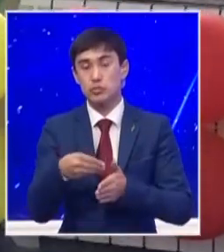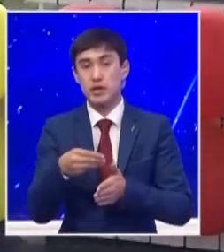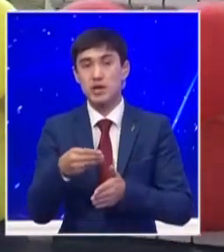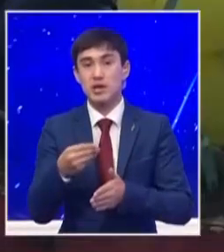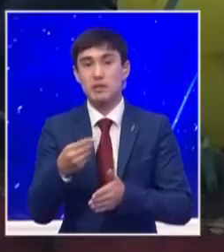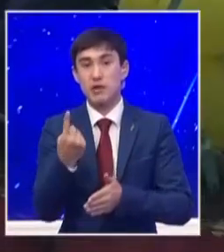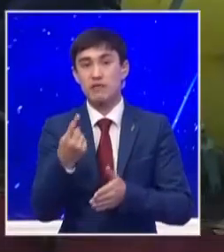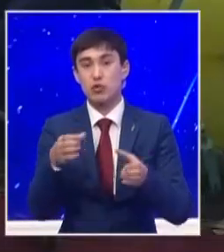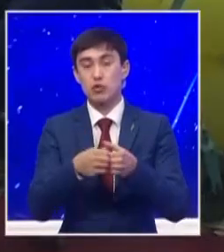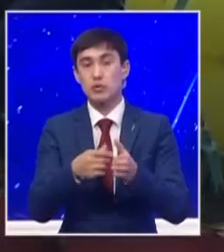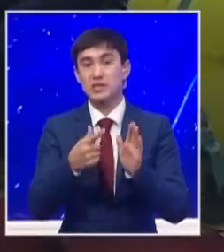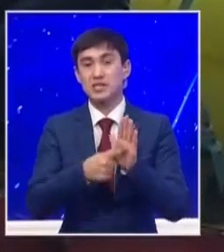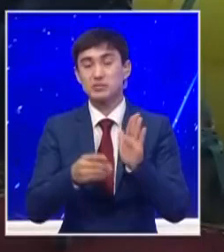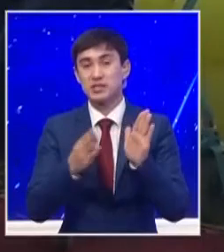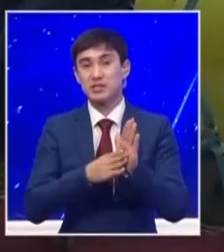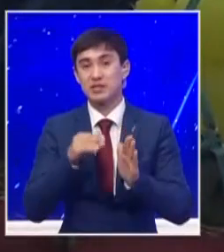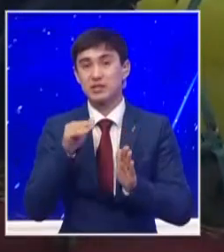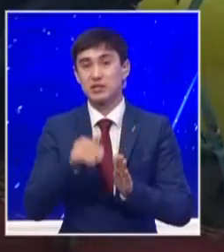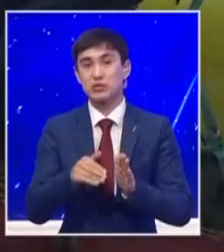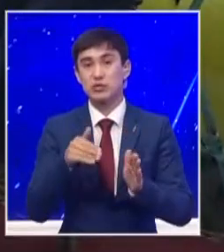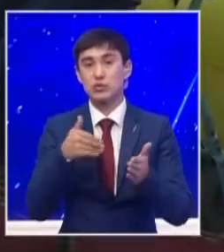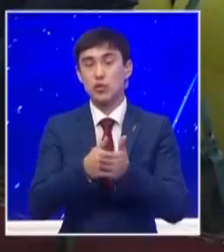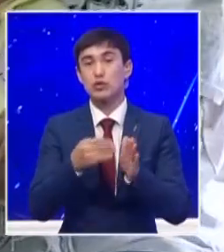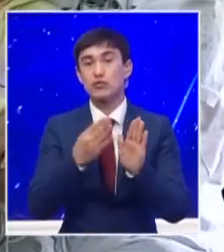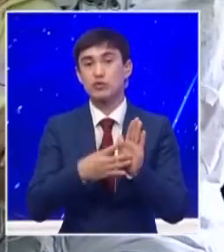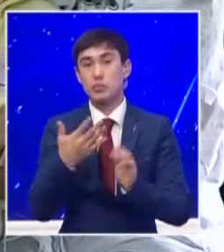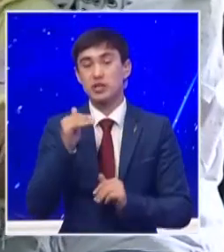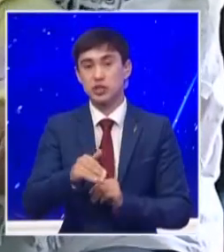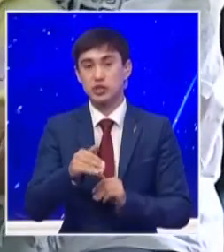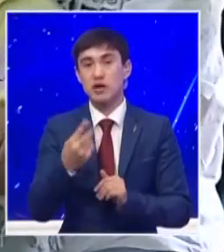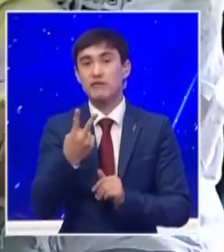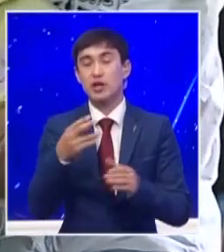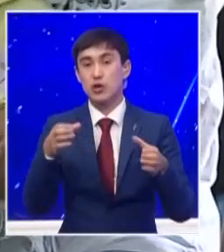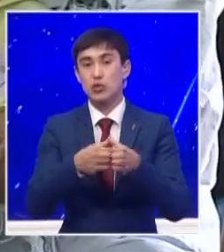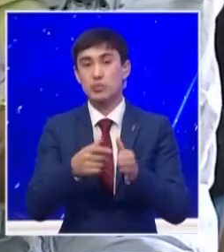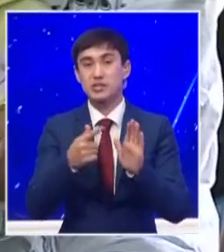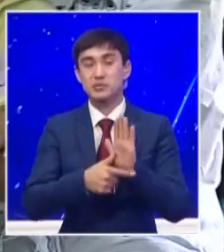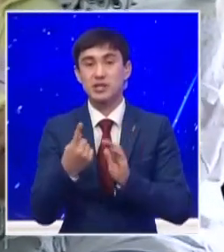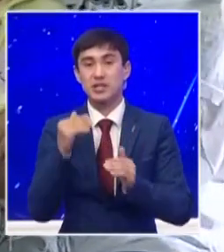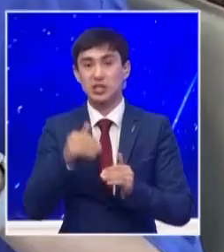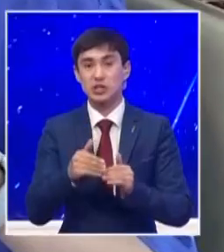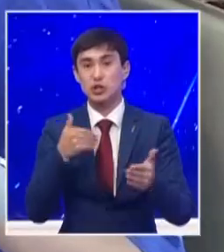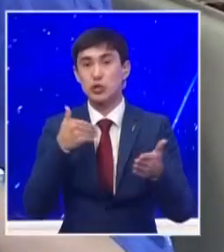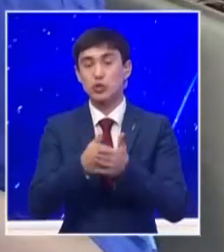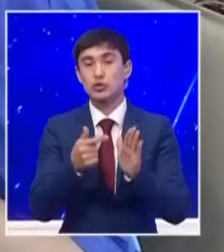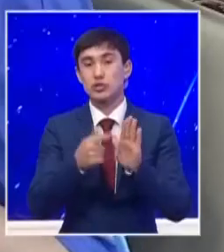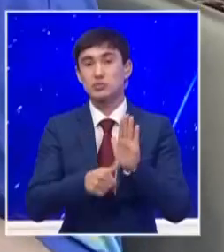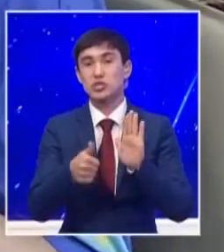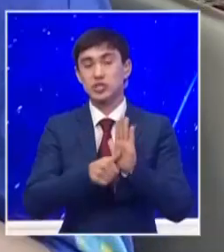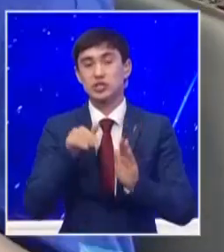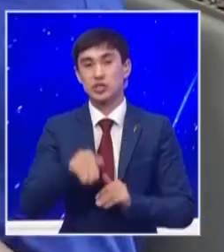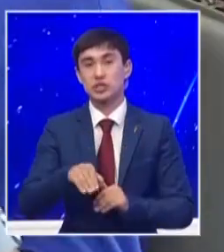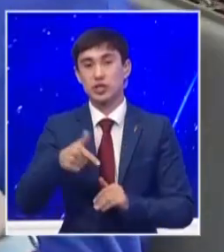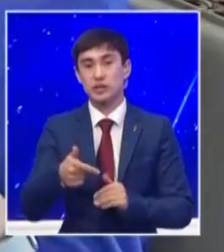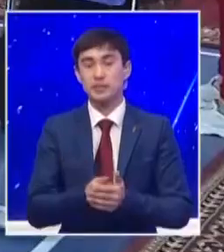увеличилось с 89.000 до 95.000 тенге вторая группа с 71.000 до 76.000